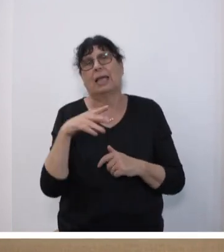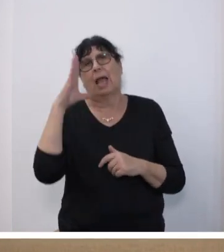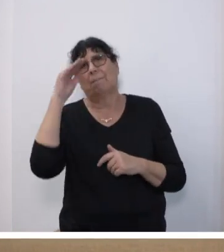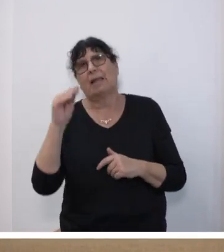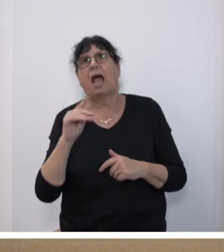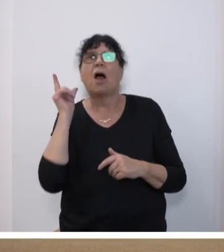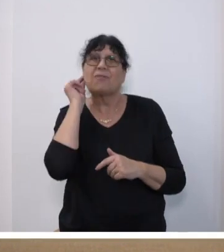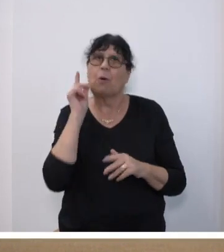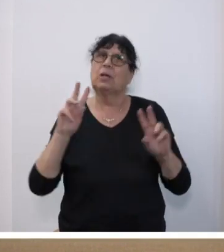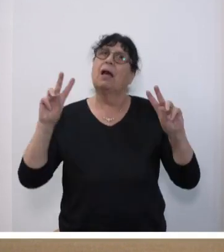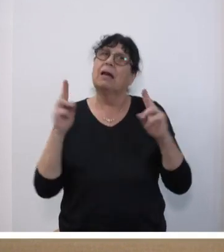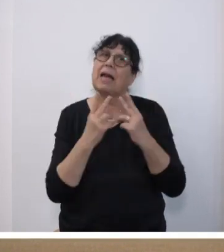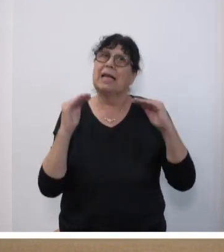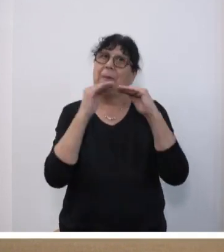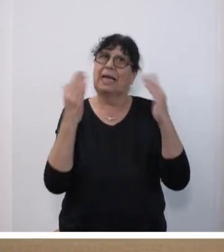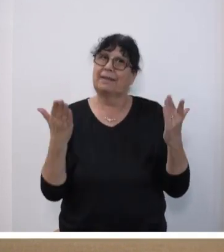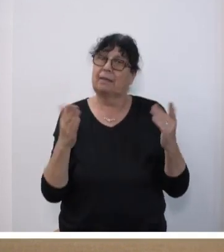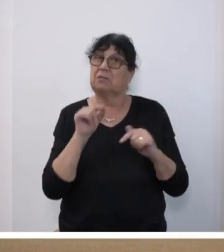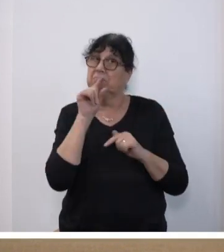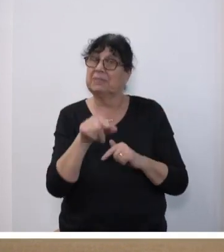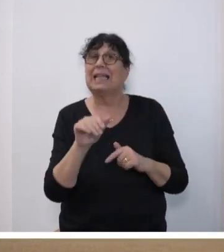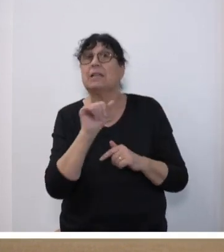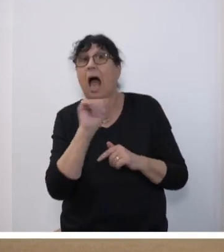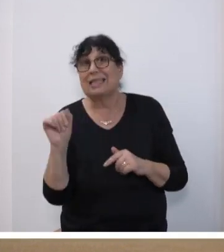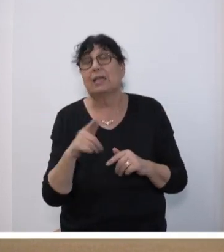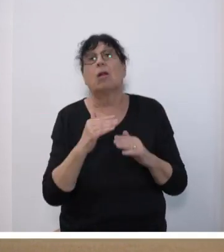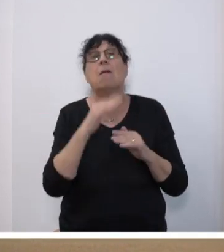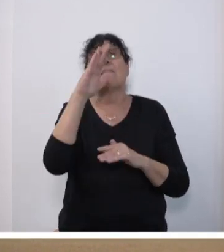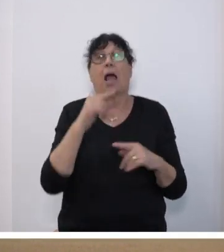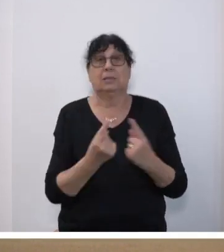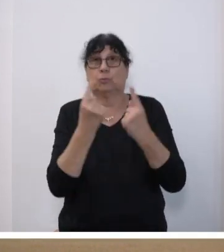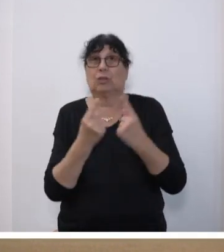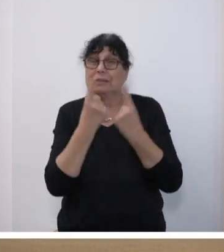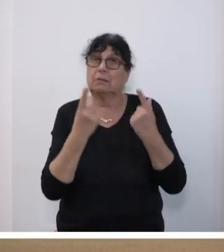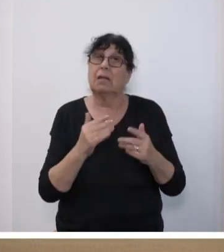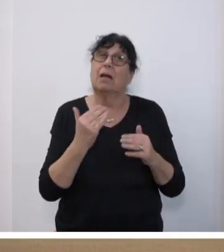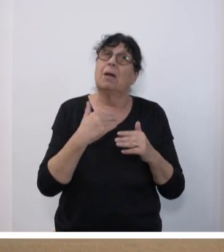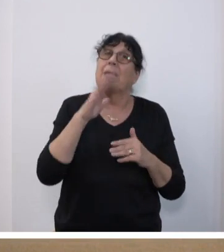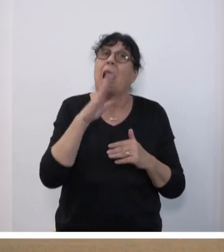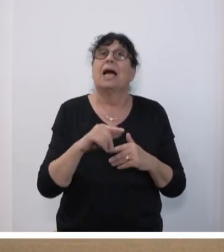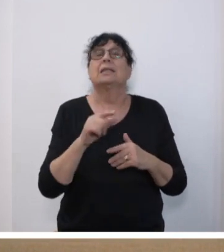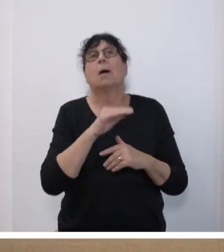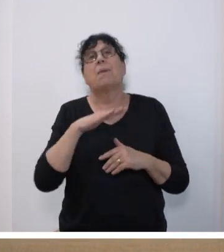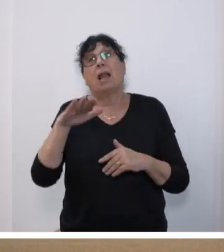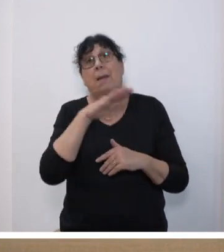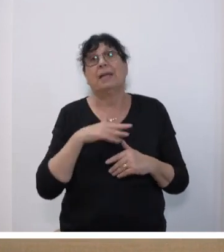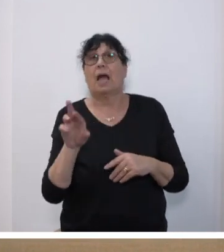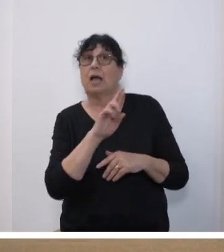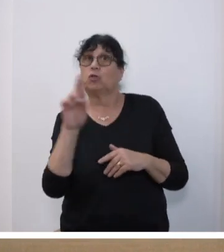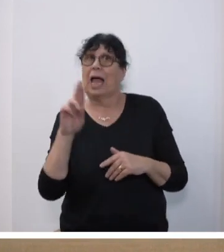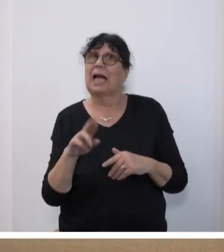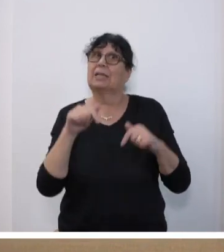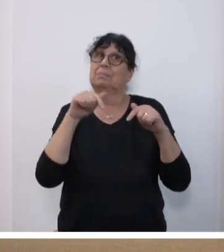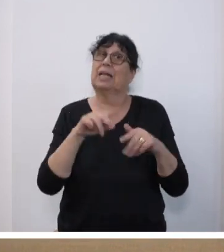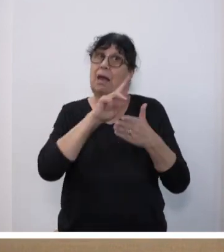sind gleichberechtigt. Dieser Artikel war mehr als umstritten, wurde lange Zeit von der Mehrheit im Parlamentarischen Rat in seiner heutigen Lesart